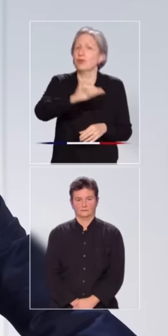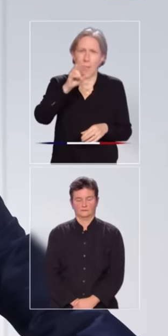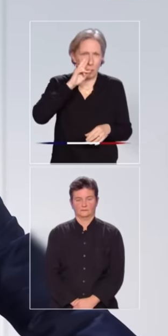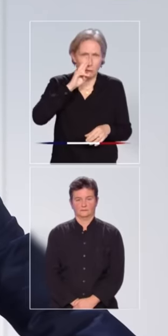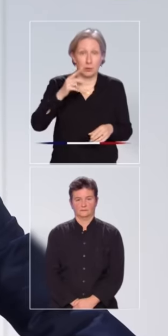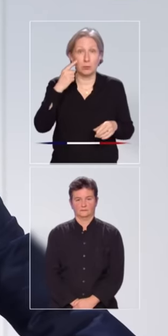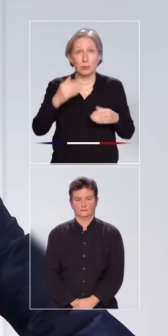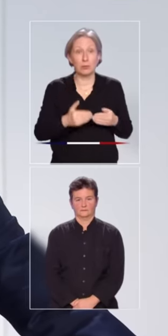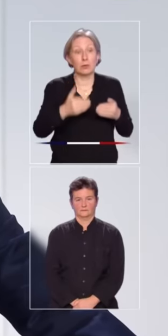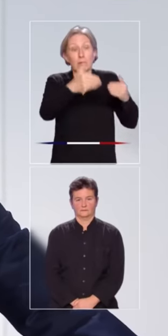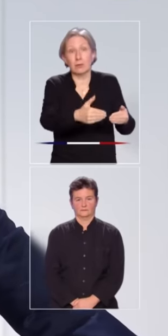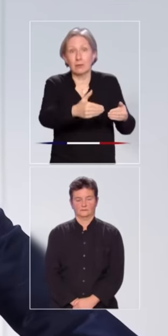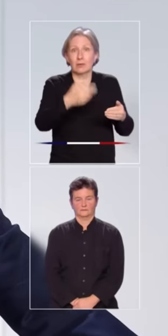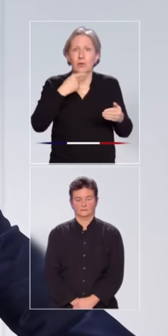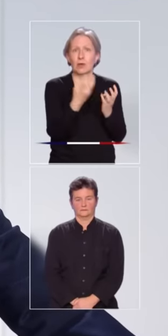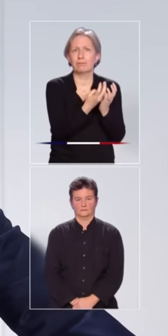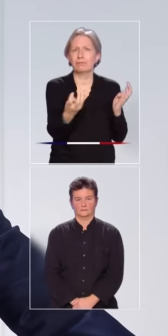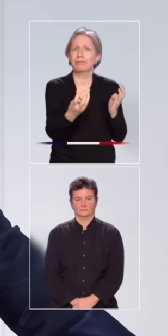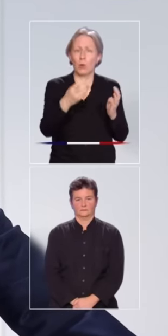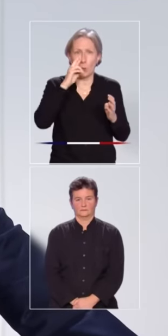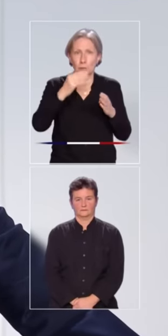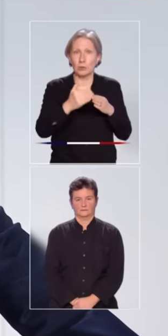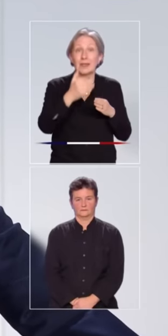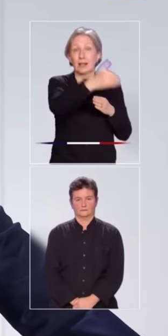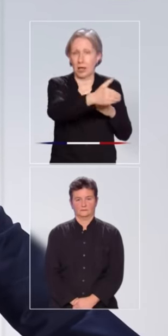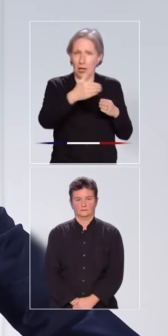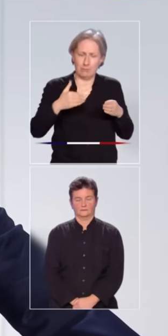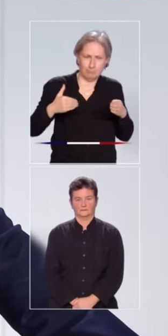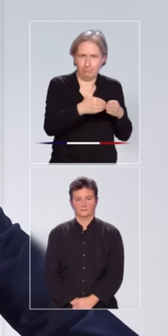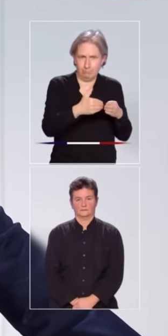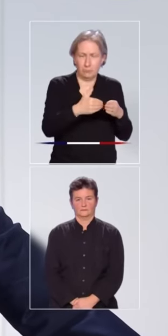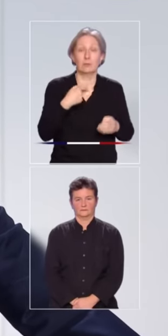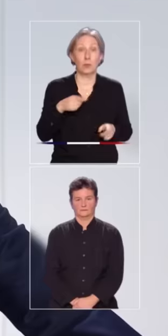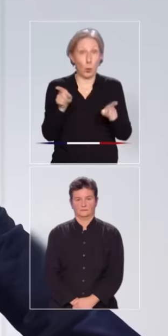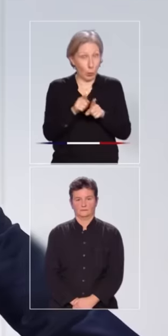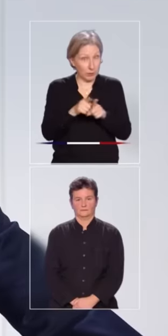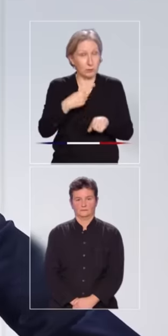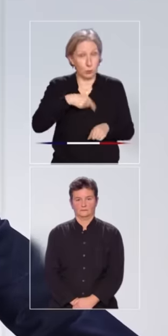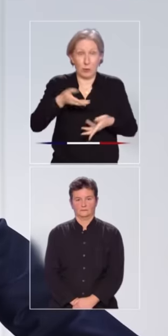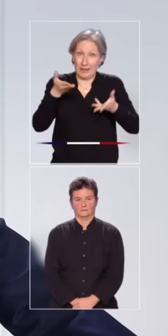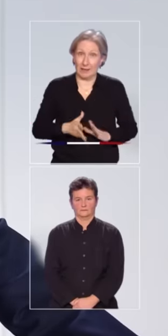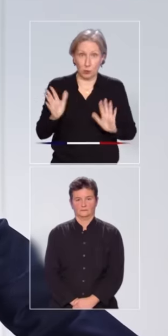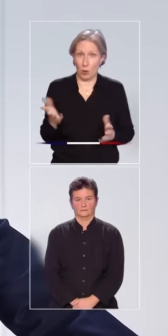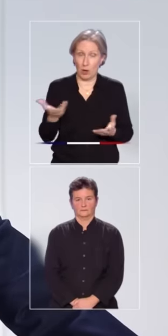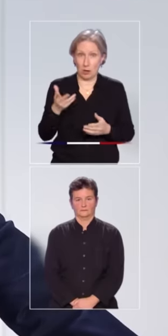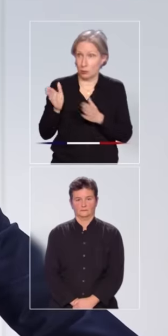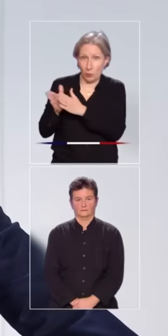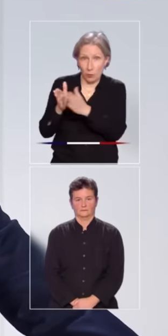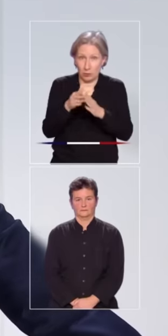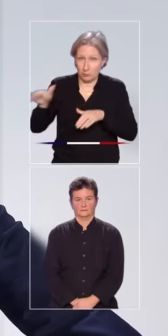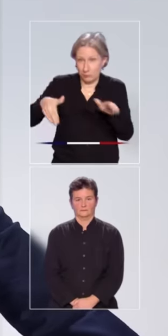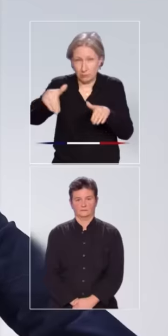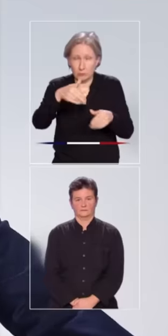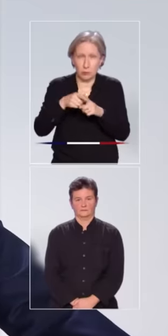positions russes aujourd'hui. Nous avons décidé aussi d'accélérer pour aller chercher des munitions partout où elles sont disponibles.